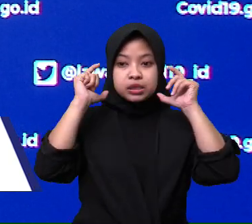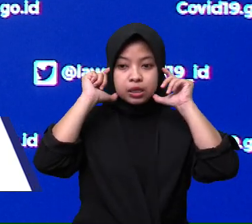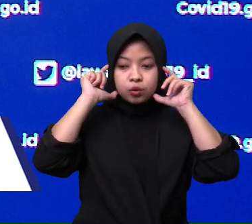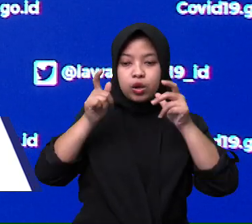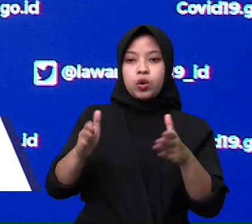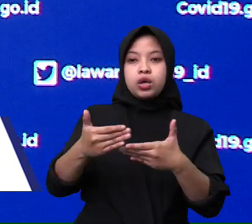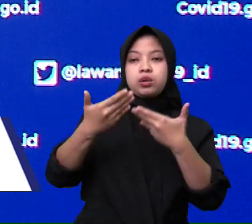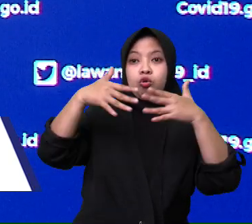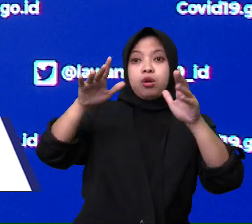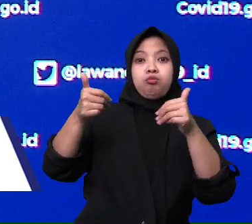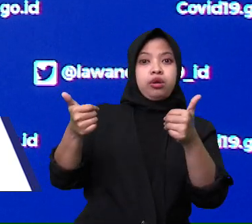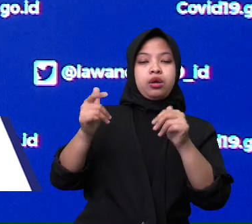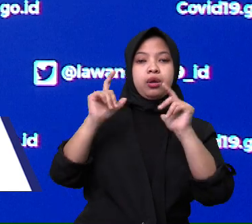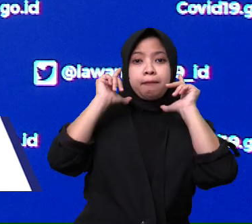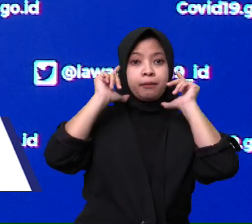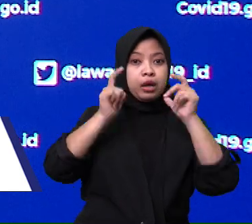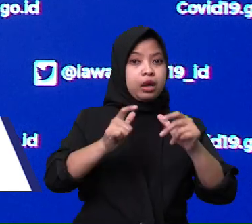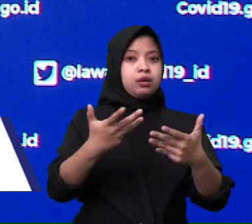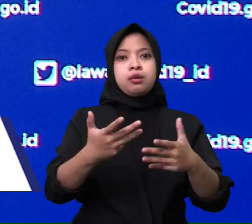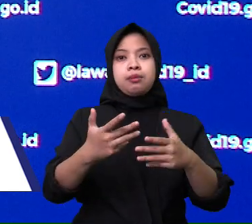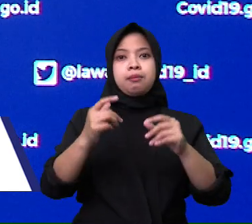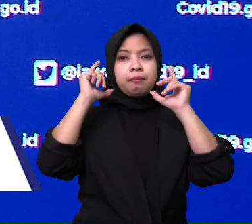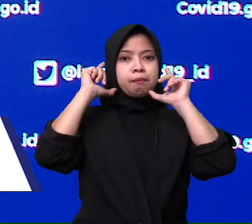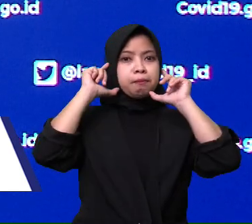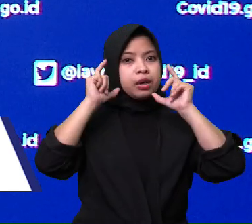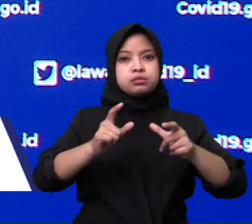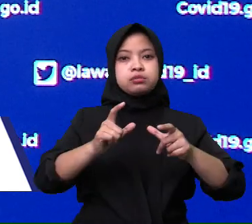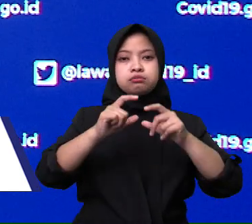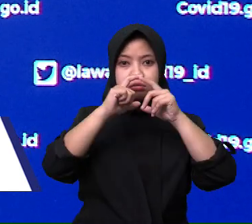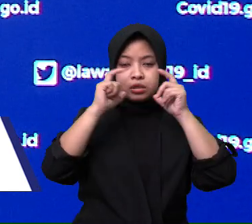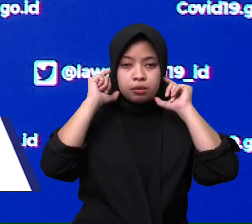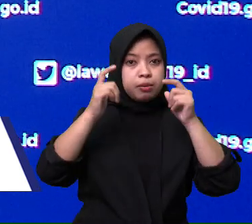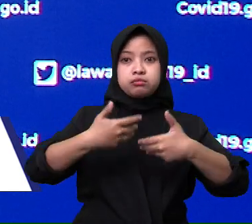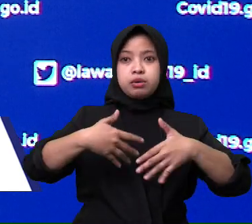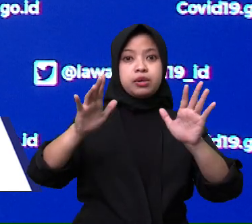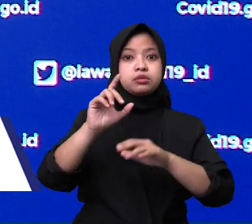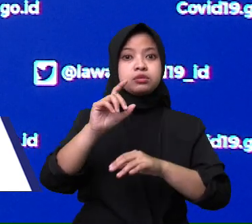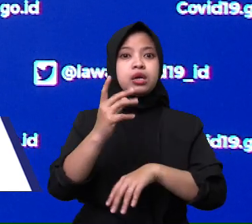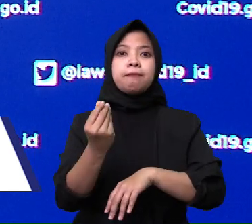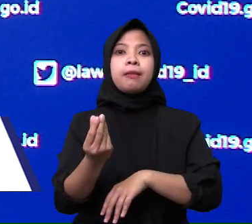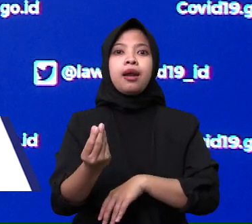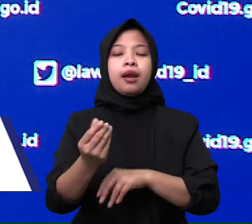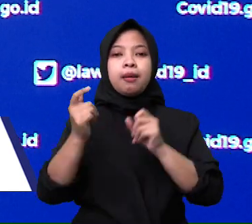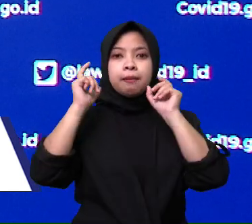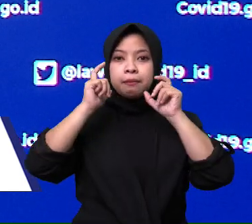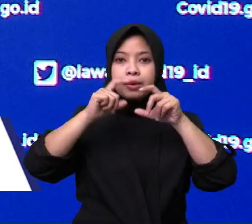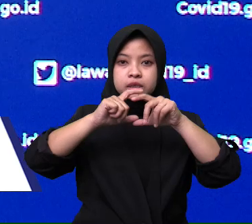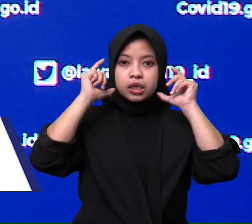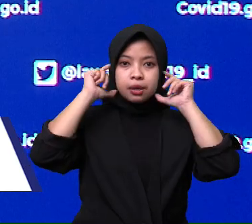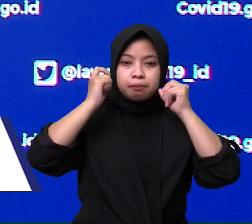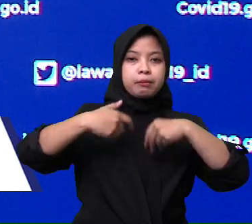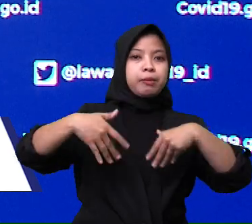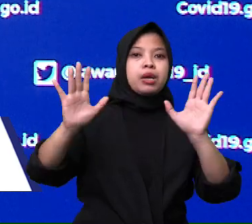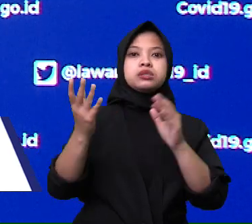terbuka, kapan pemerintah mempertimbangkan bebas masker sepenuhnya? Apa saja pertimbangan untuk bebas masker sepenuhnya? Terima